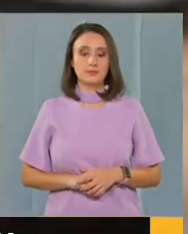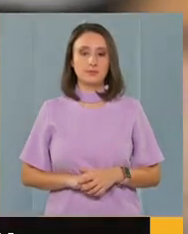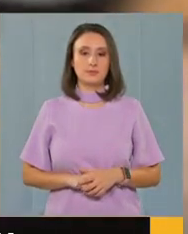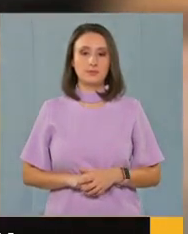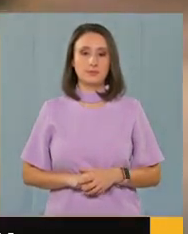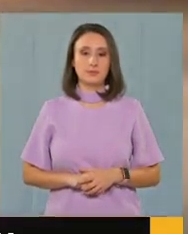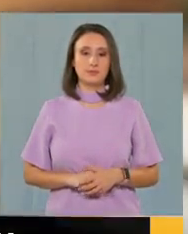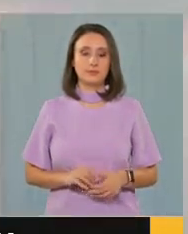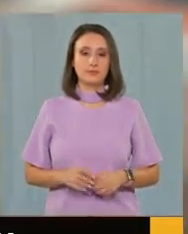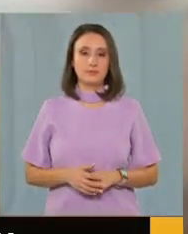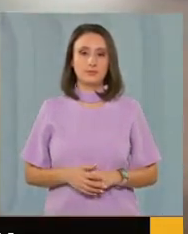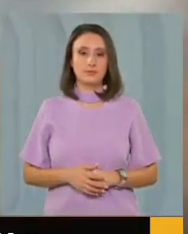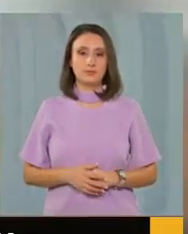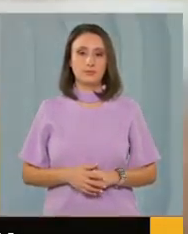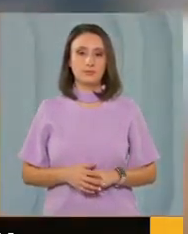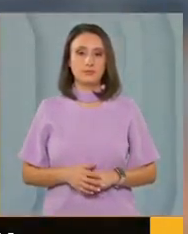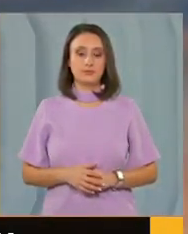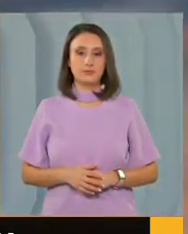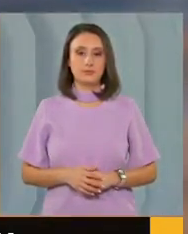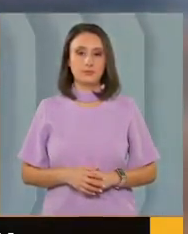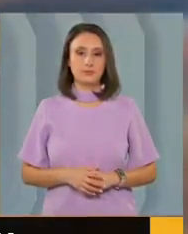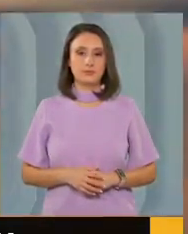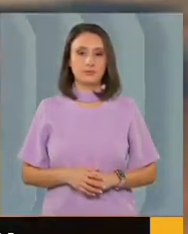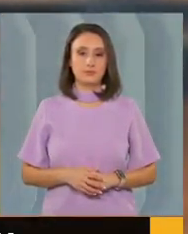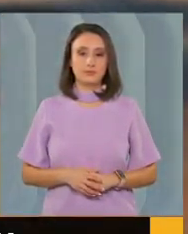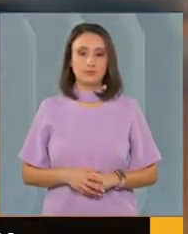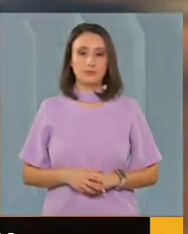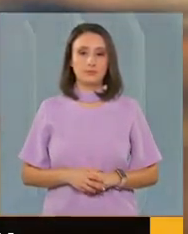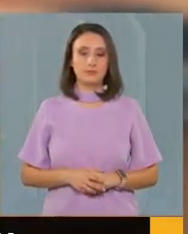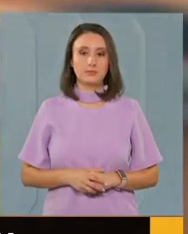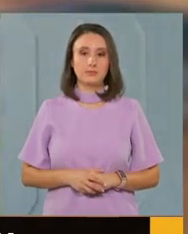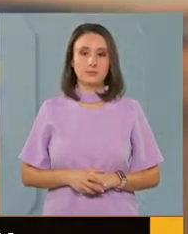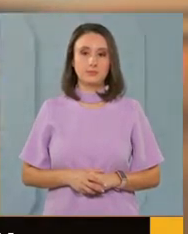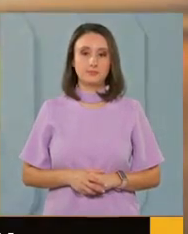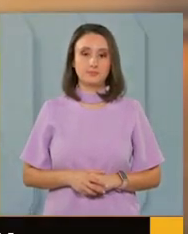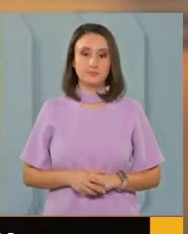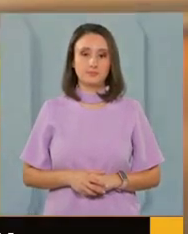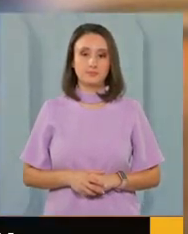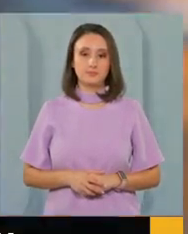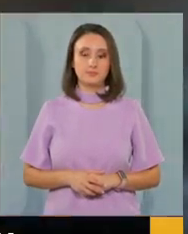Uitați-vă să vadă toată România. Ce faci, oțule? Te plimbi pe la Viena?